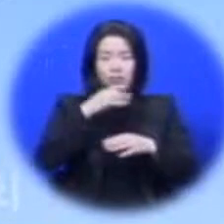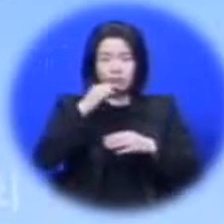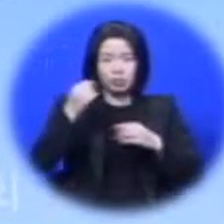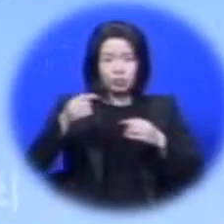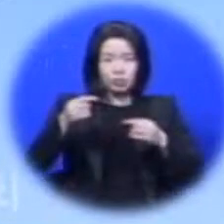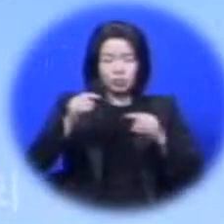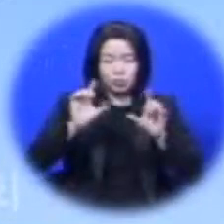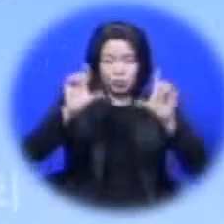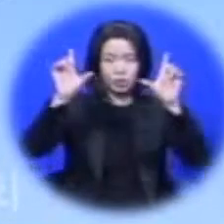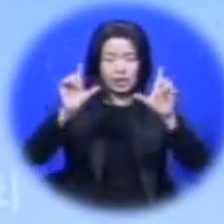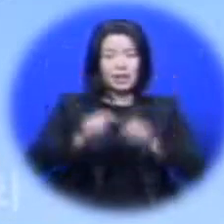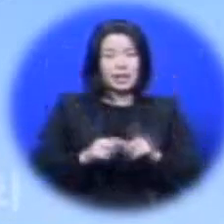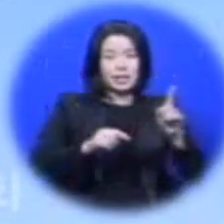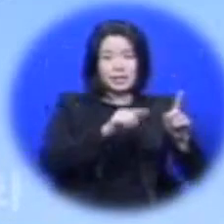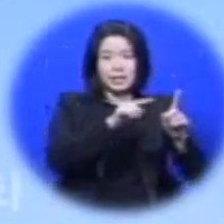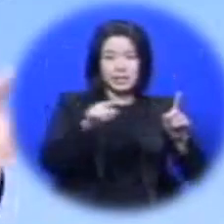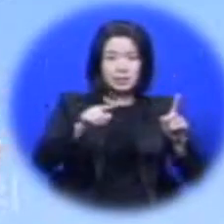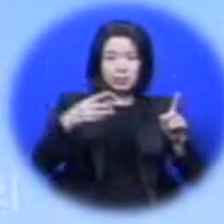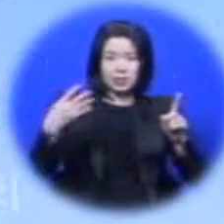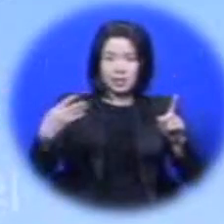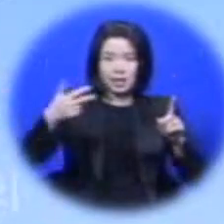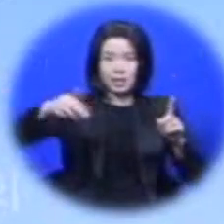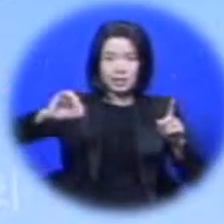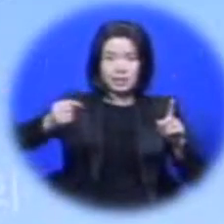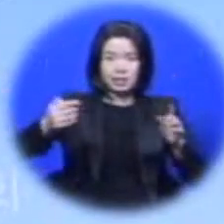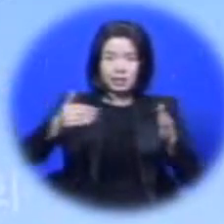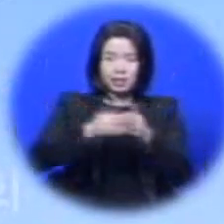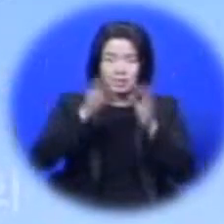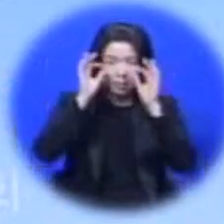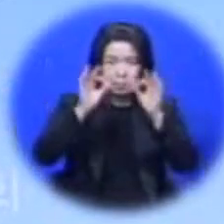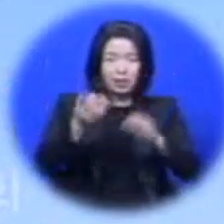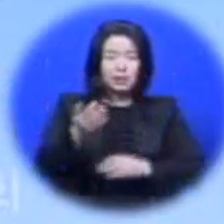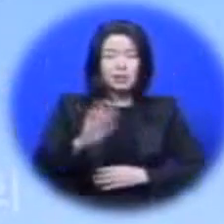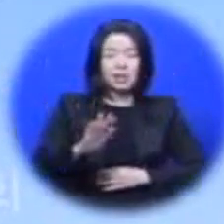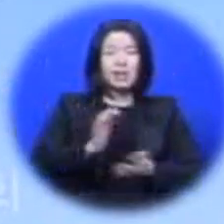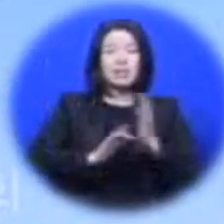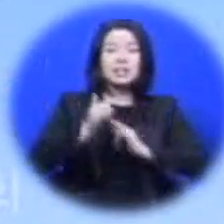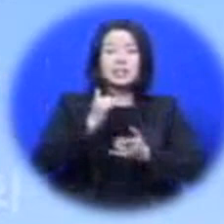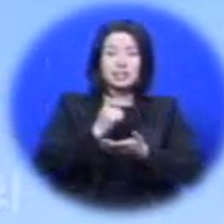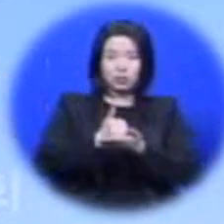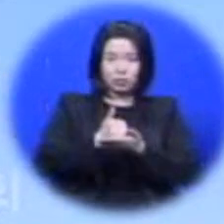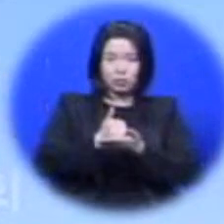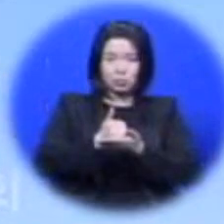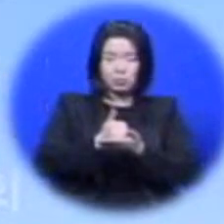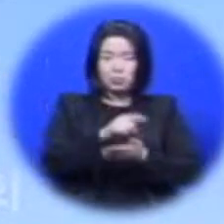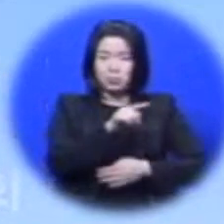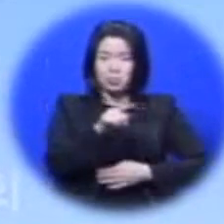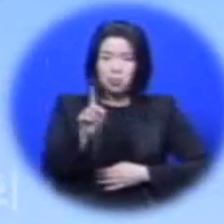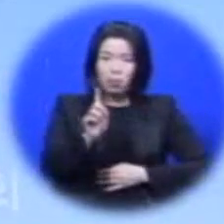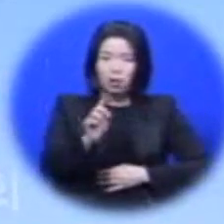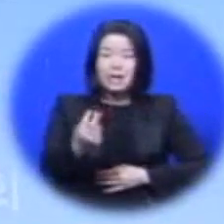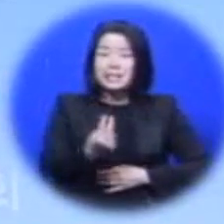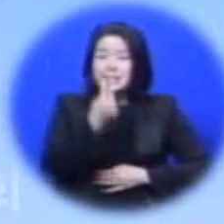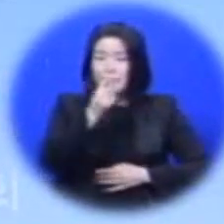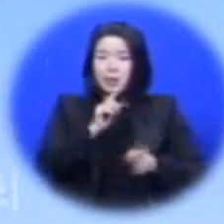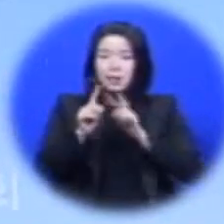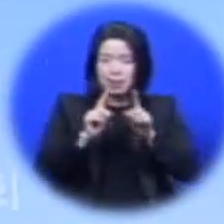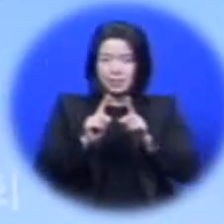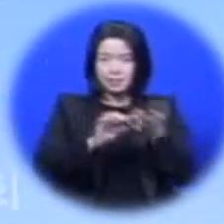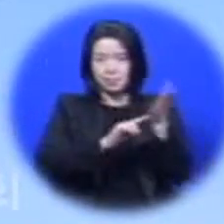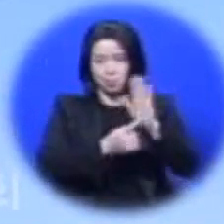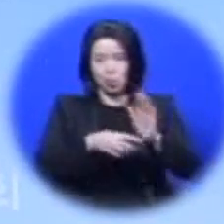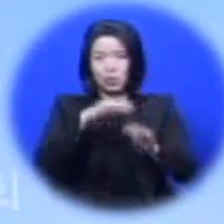1절부터 요한 1서 1장 1절부터 4절까지를 보았는데, 예수님을 생명의 말씀이라고 그렇게